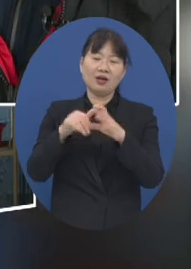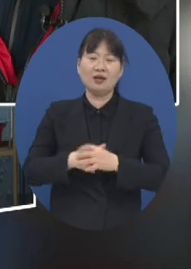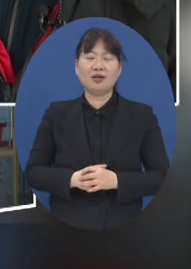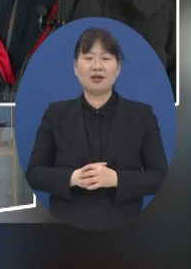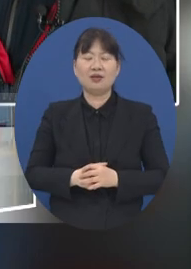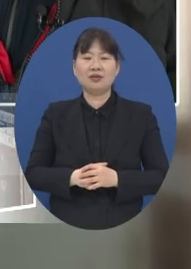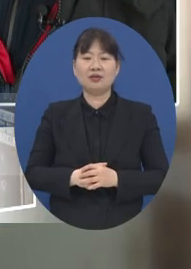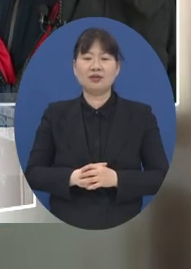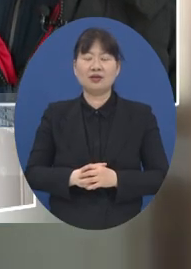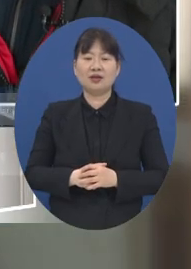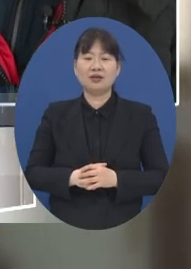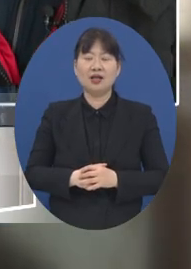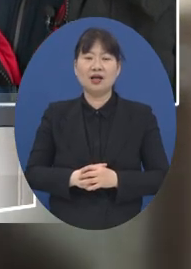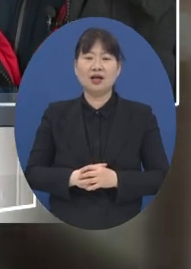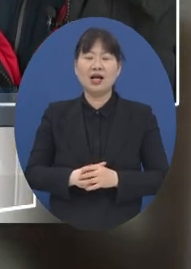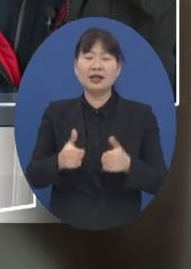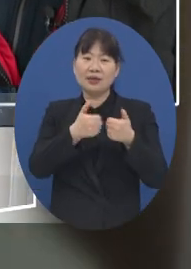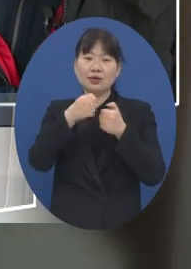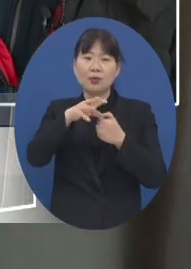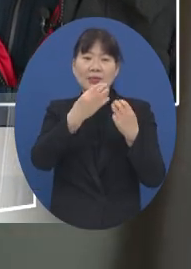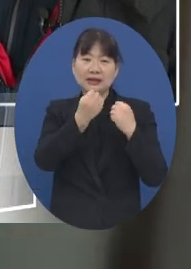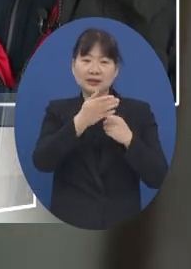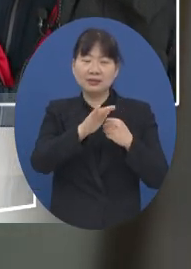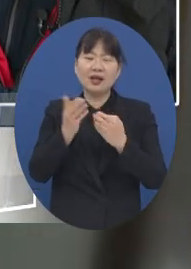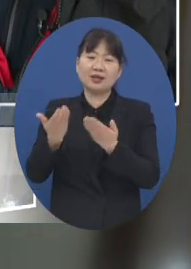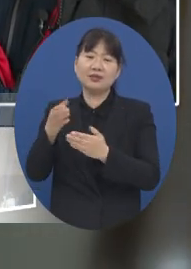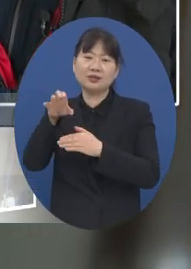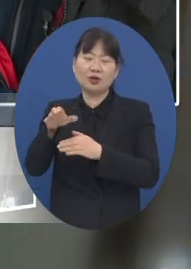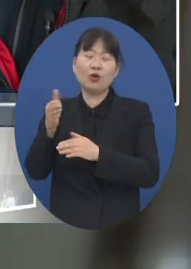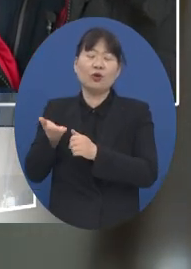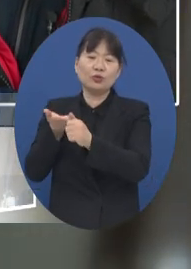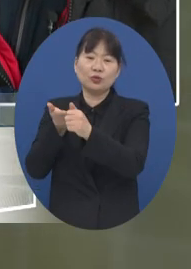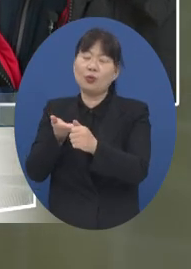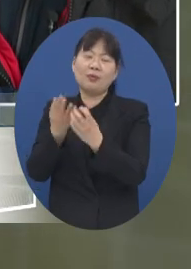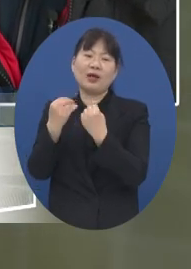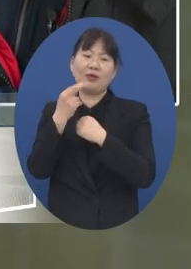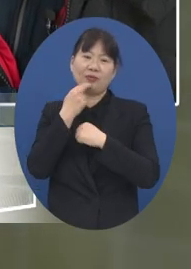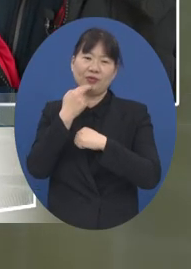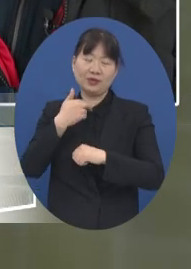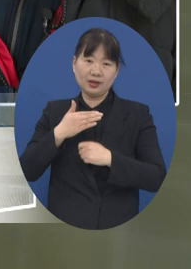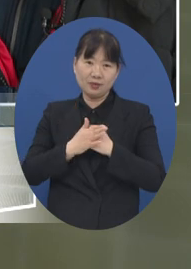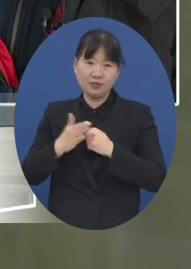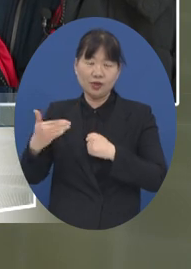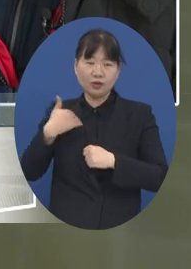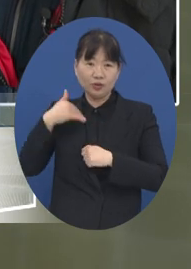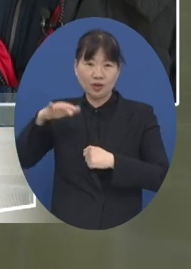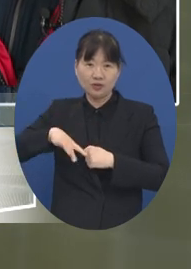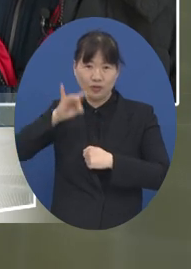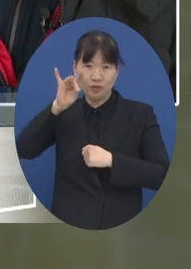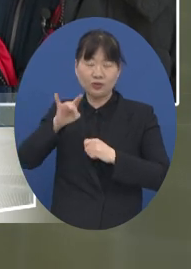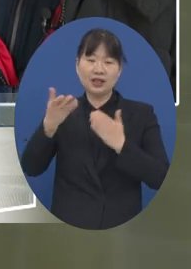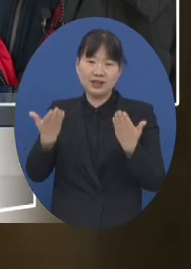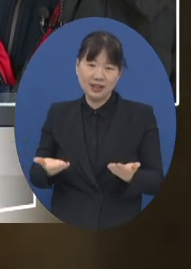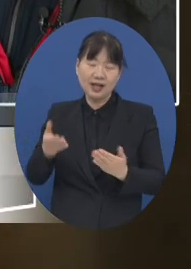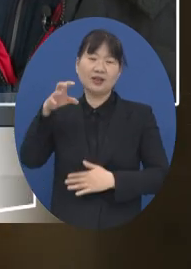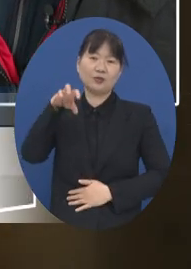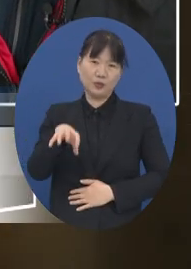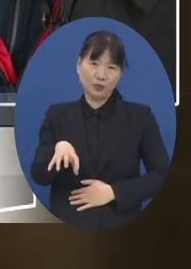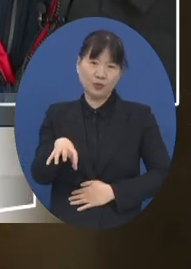상담 단체들을 많은데 심 철을 제공하는 곳은 많지 않았어요 저희가 처음 심타 를